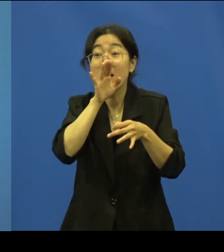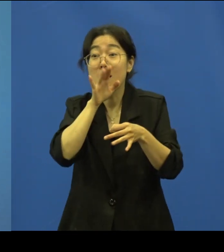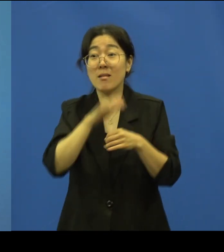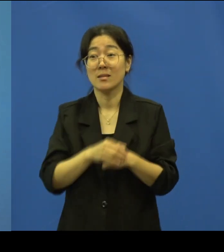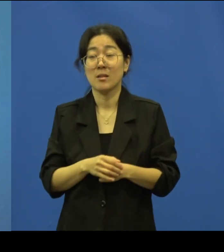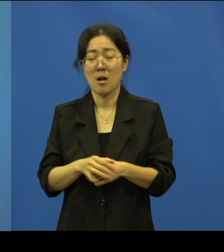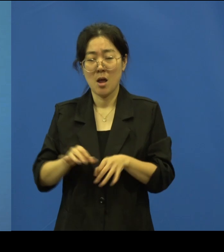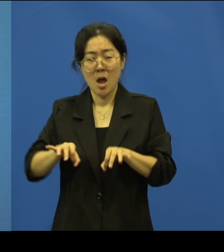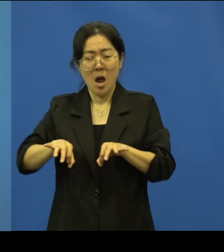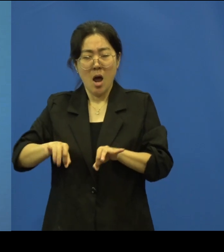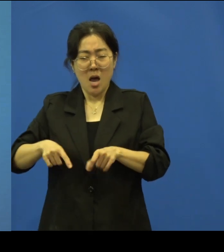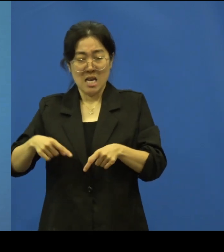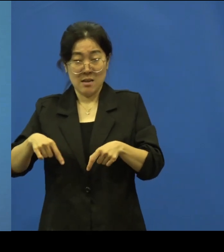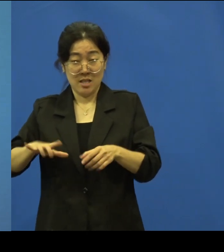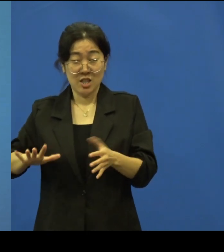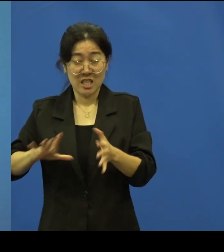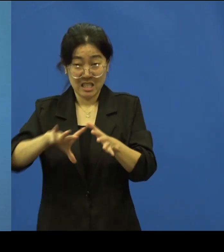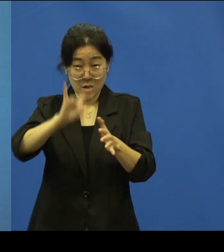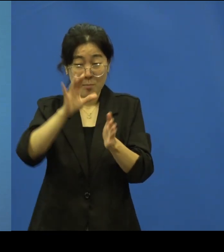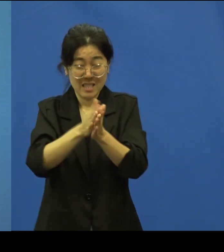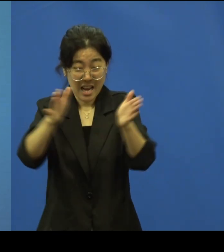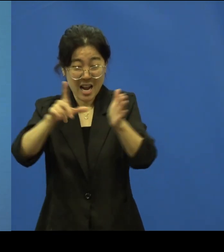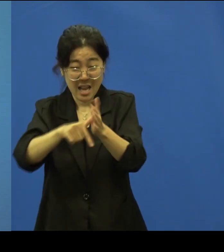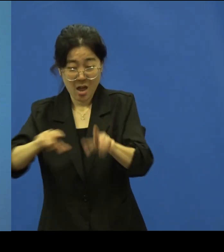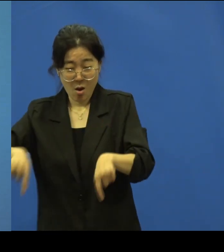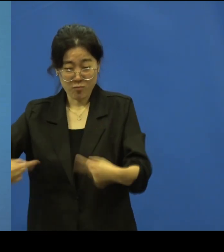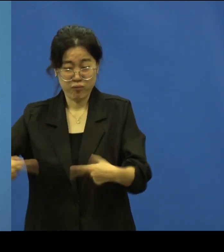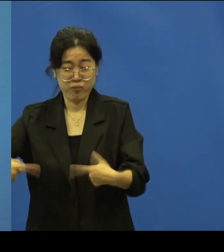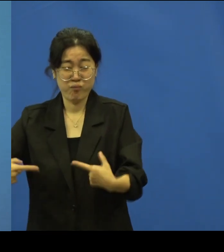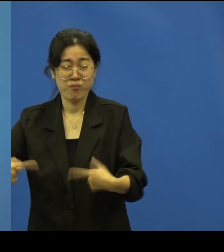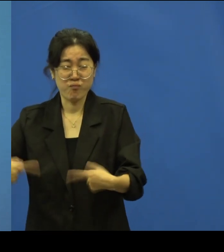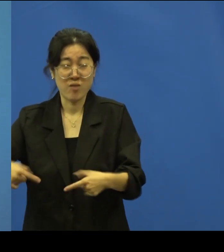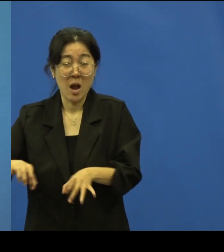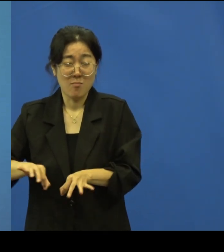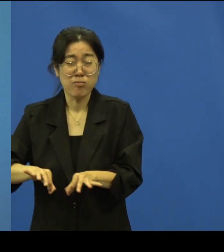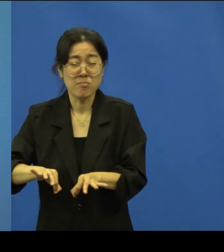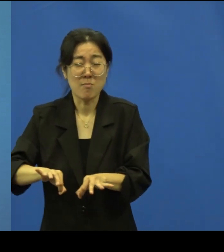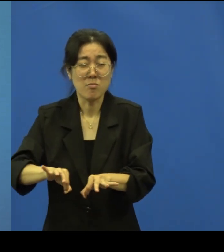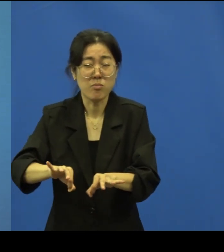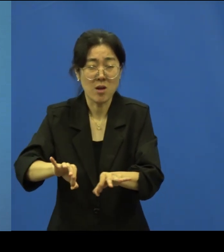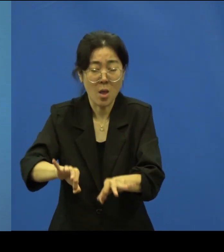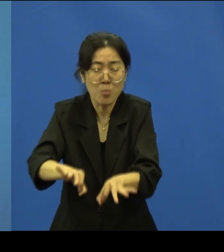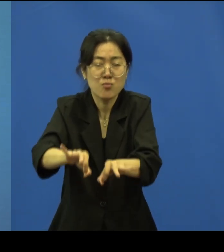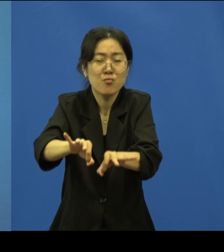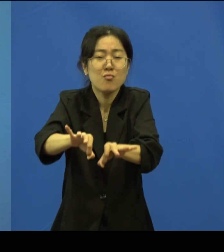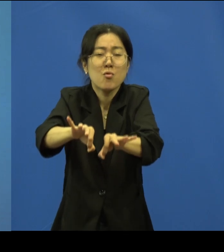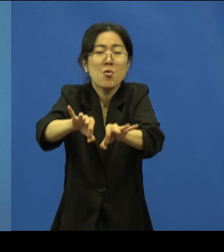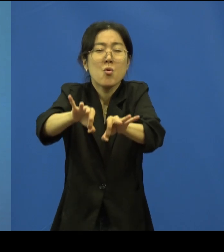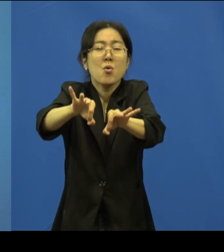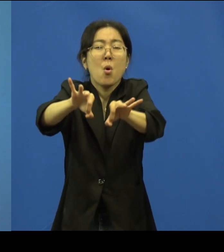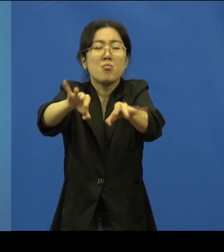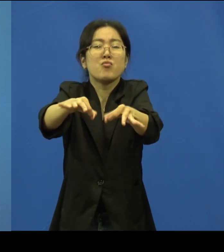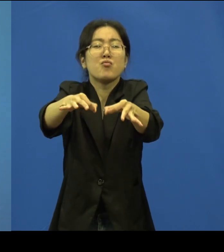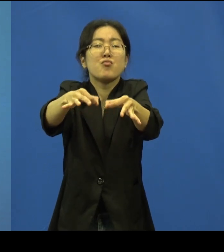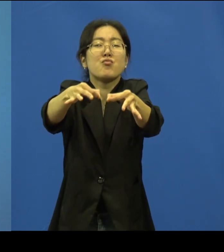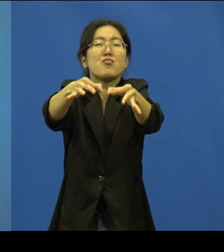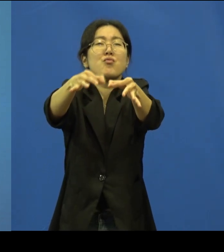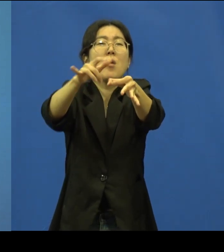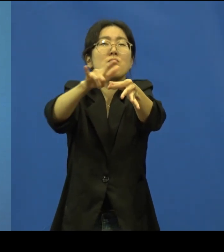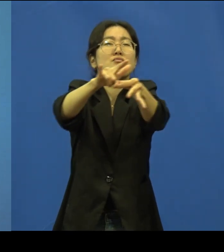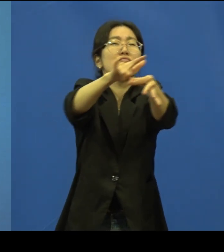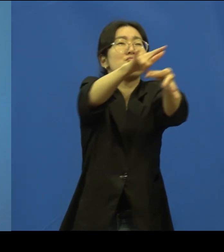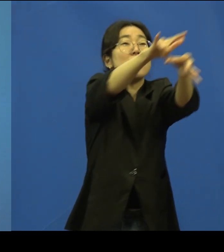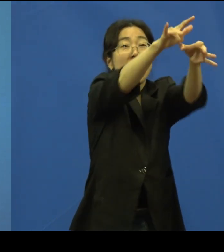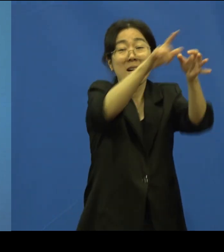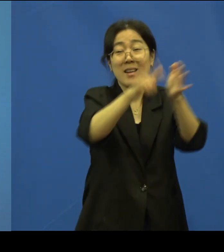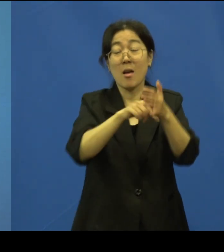쫙 이륙할 때 제일 힘들어요. 그런데 계속 매일같이 기도를 하잖아요.